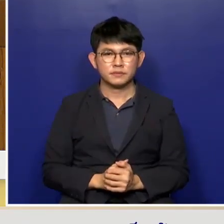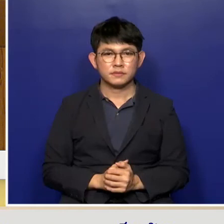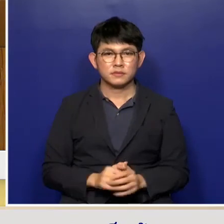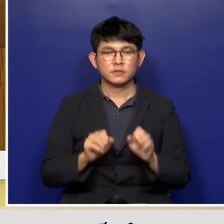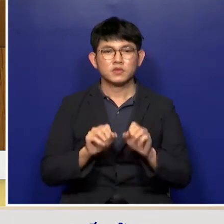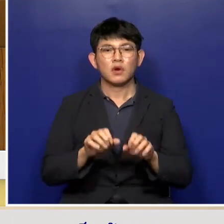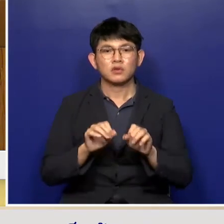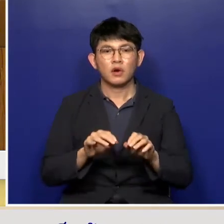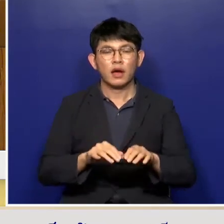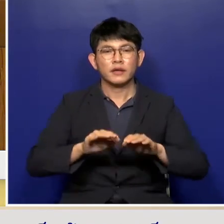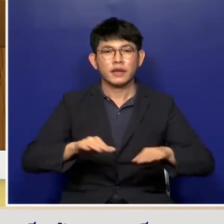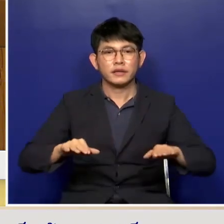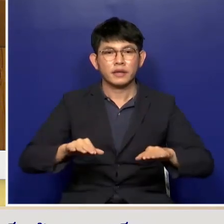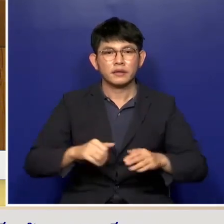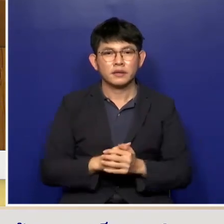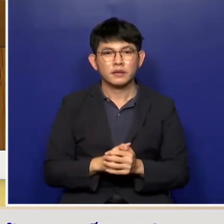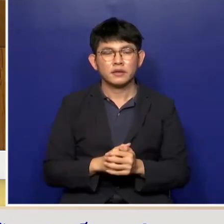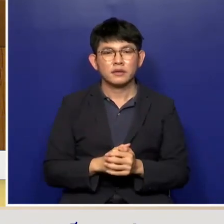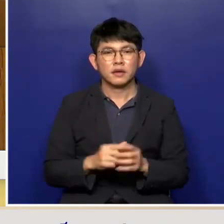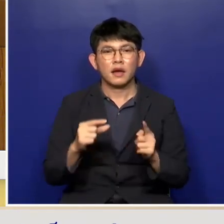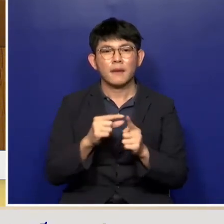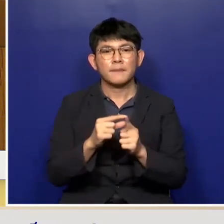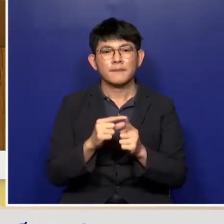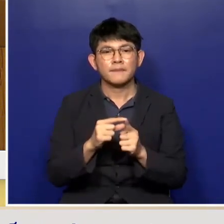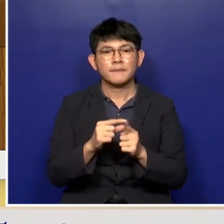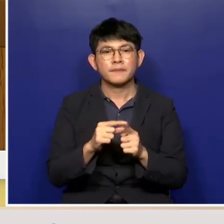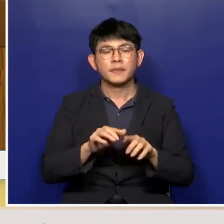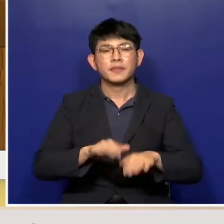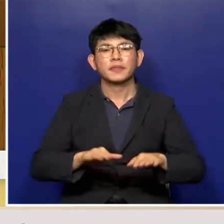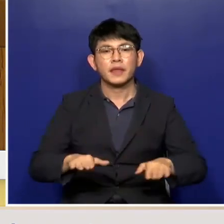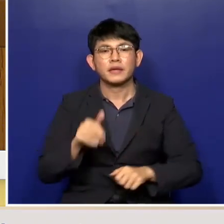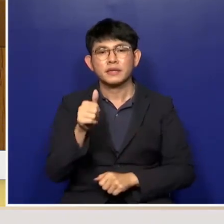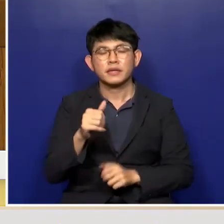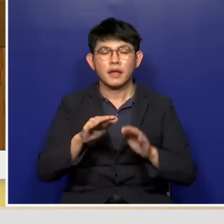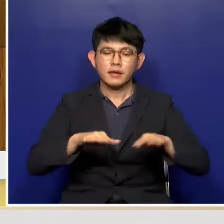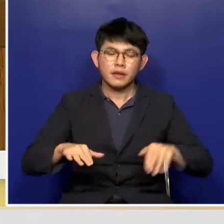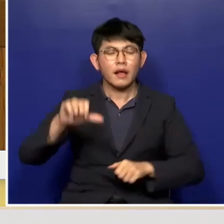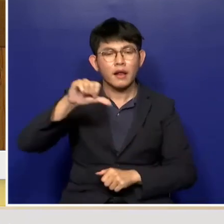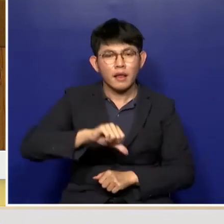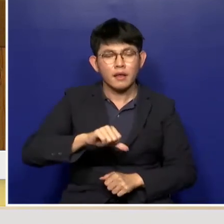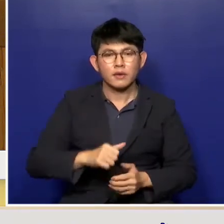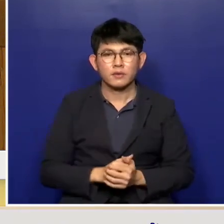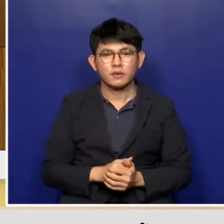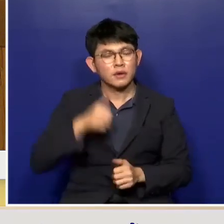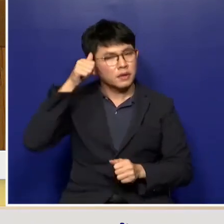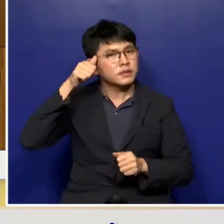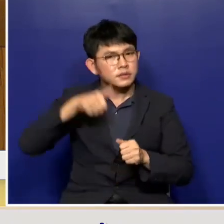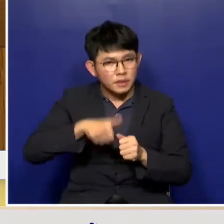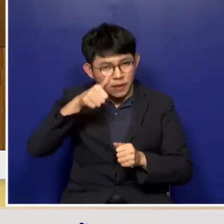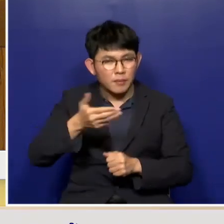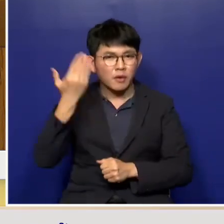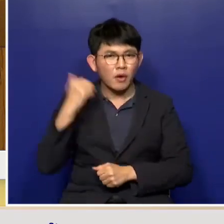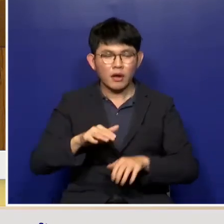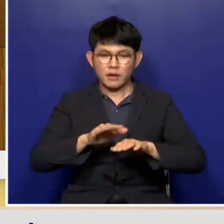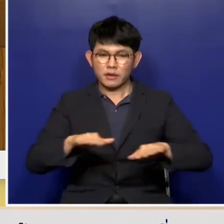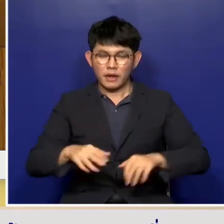เด็ดี เด็กเร็วผมจำได้เห็เราเคยมองเด็ก